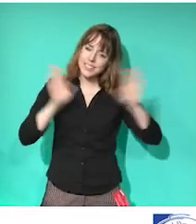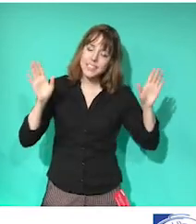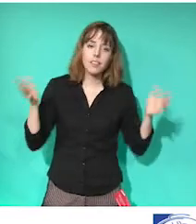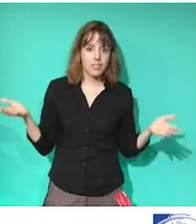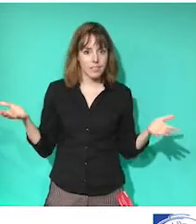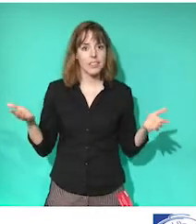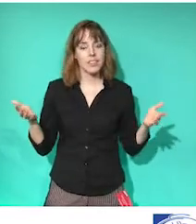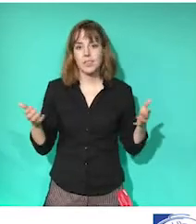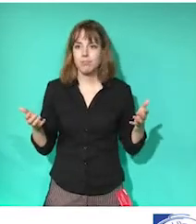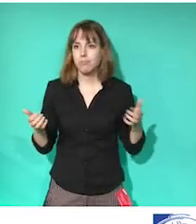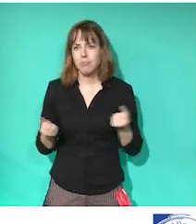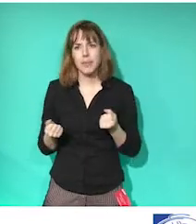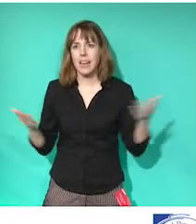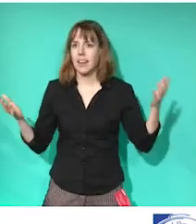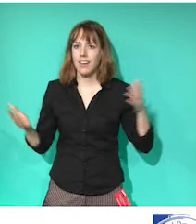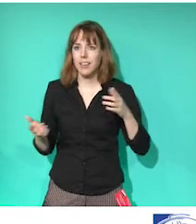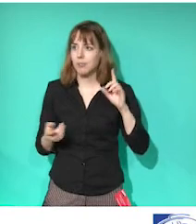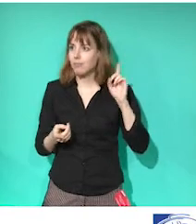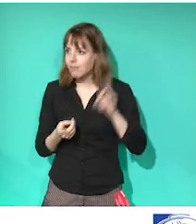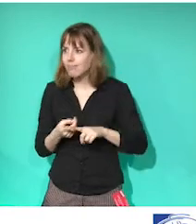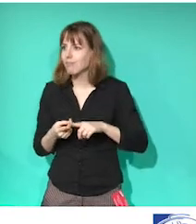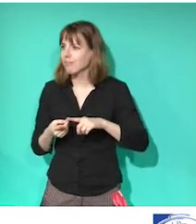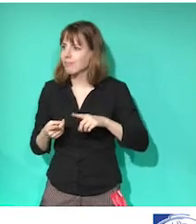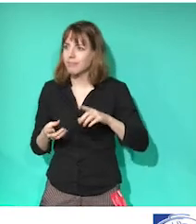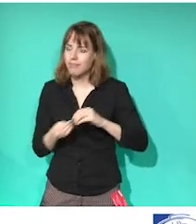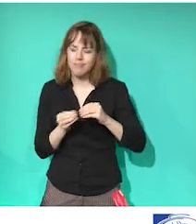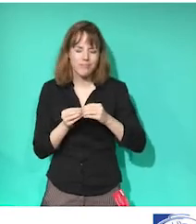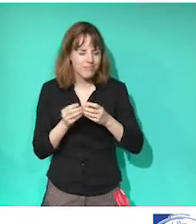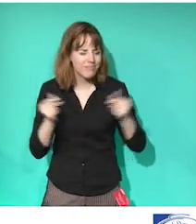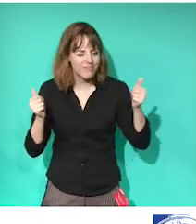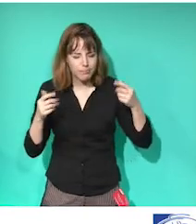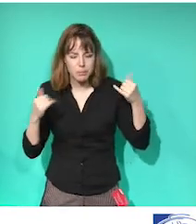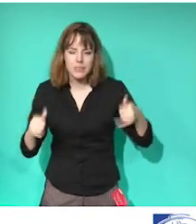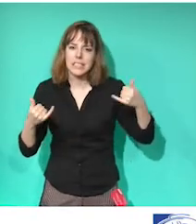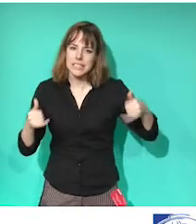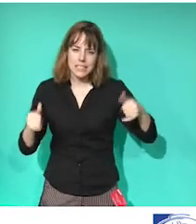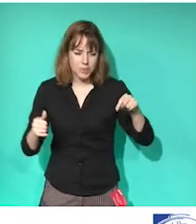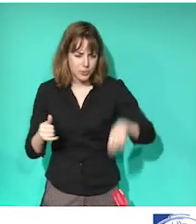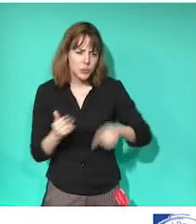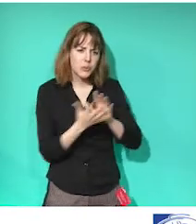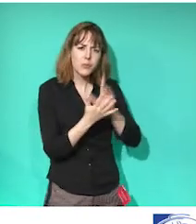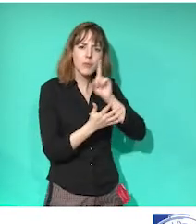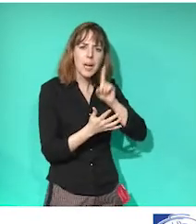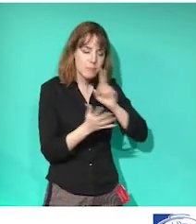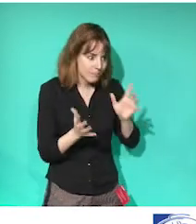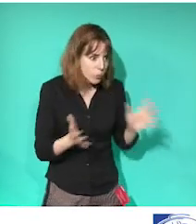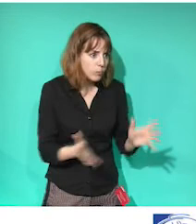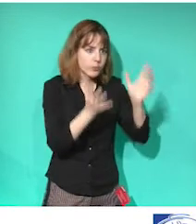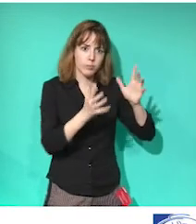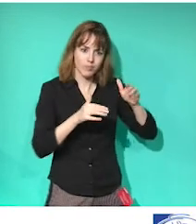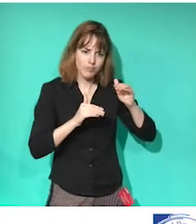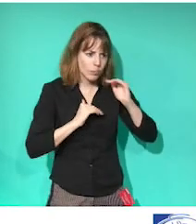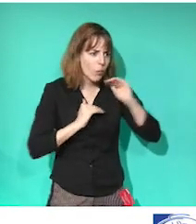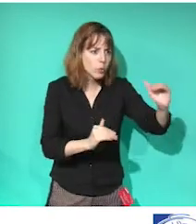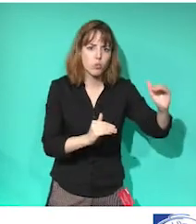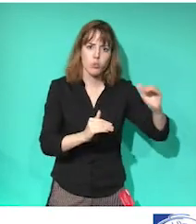aujourd'hui, tellement de fils à continuer de tirer, tellement d'autres femmes à aller rassurer, à qui il faut donner confiance dans leur